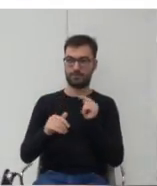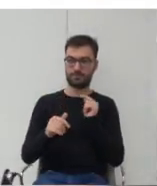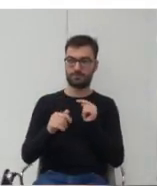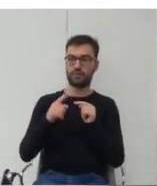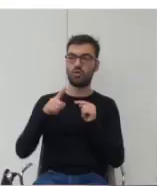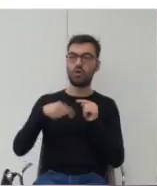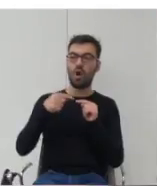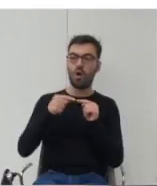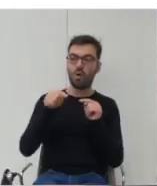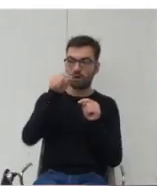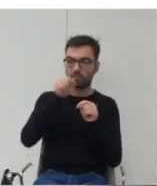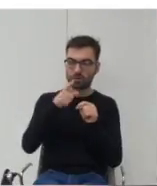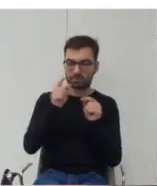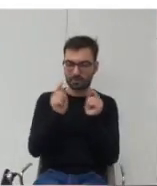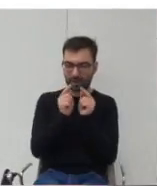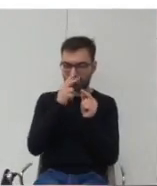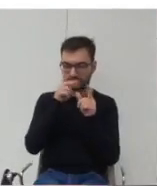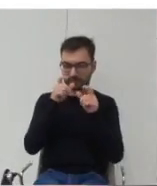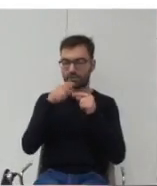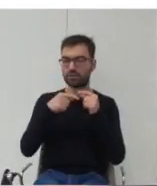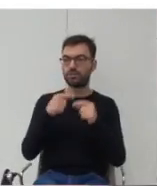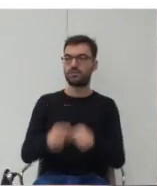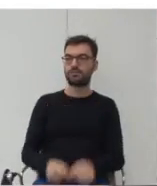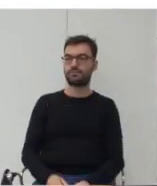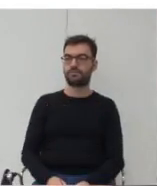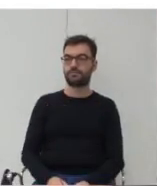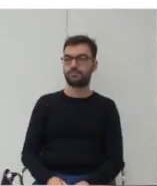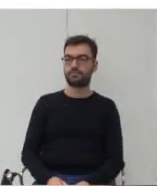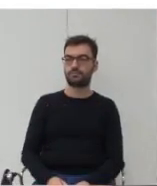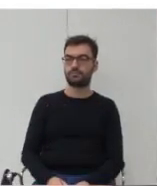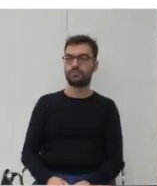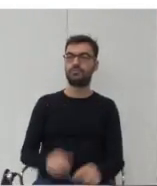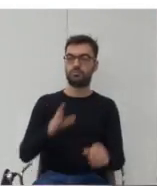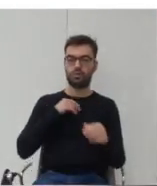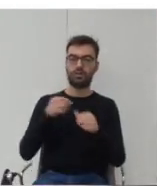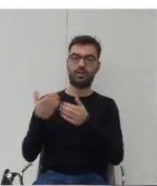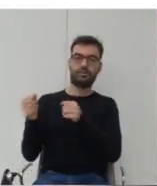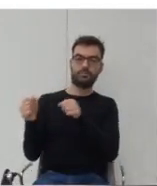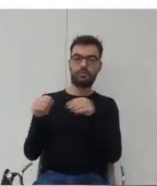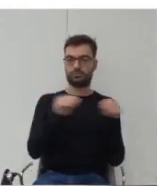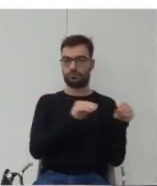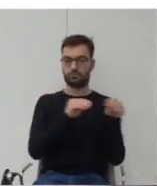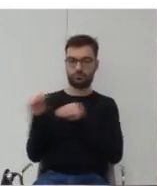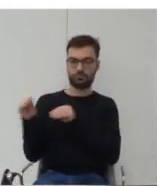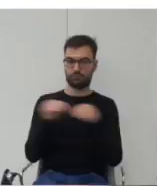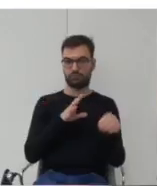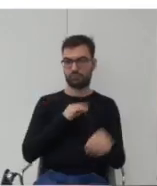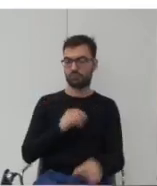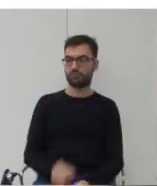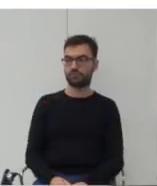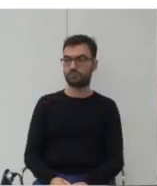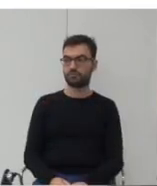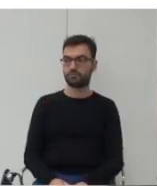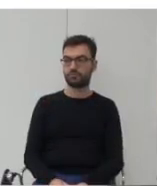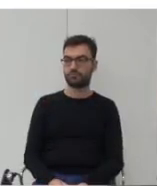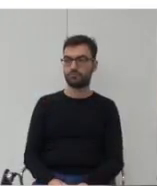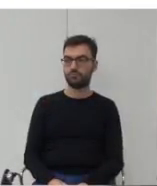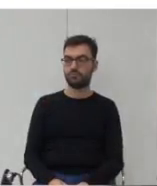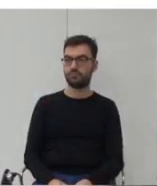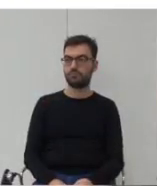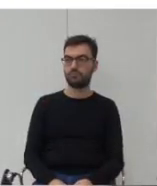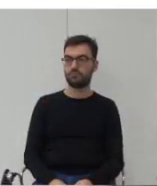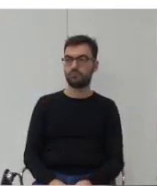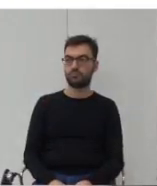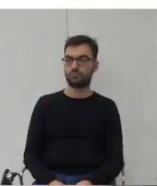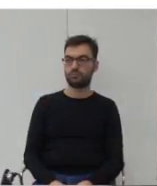jest widać koło. Ma dyszel, można ten domek przedstawić.